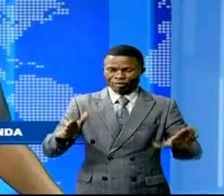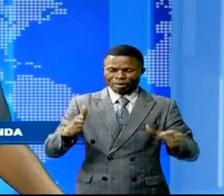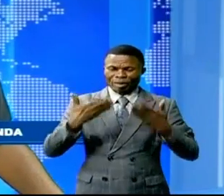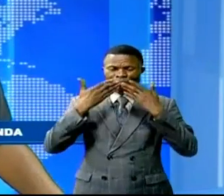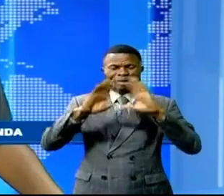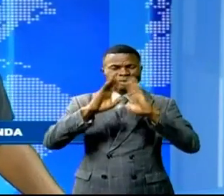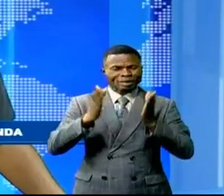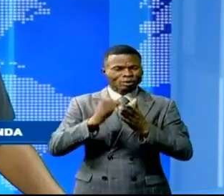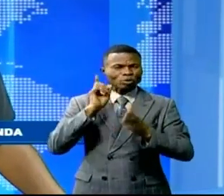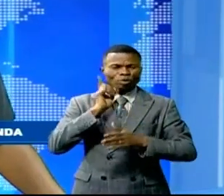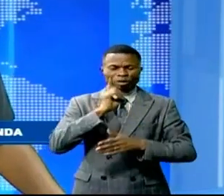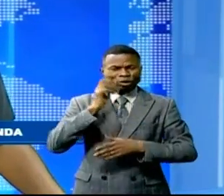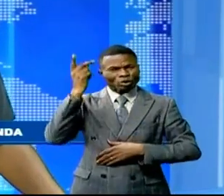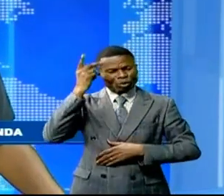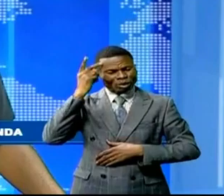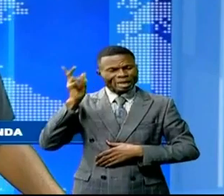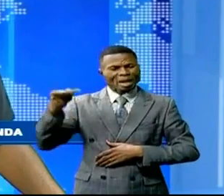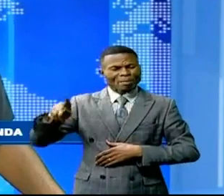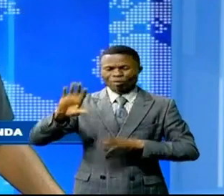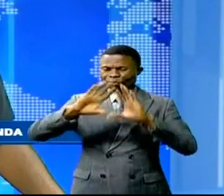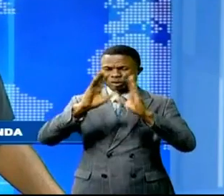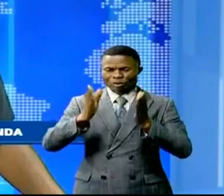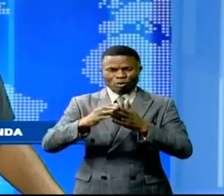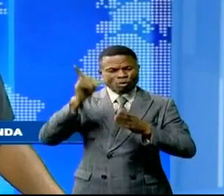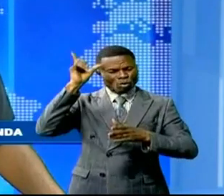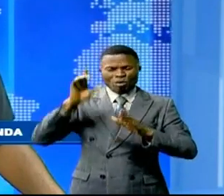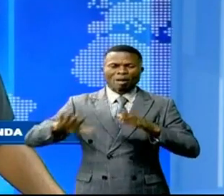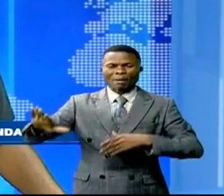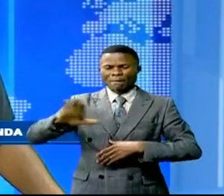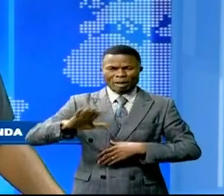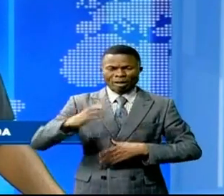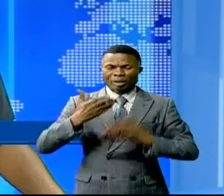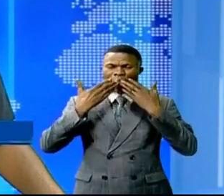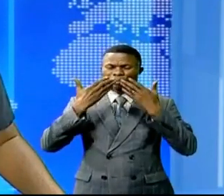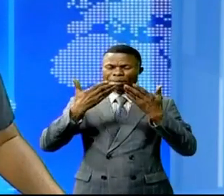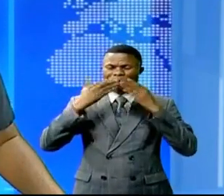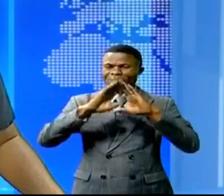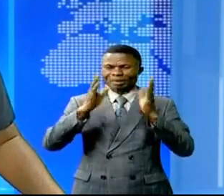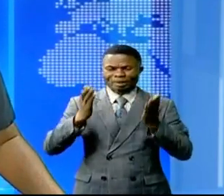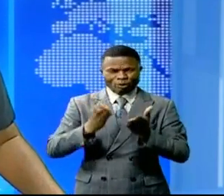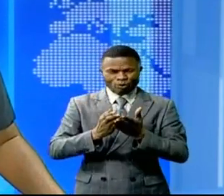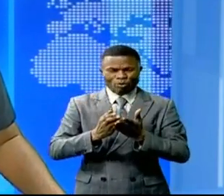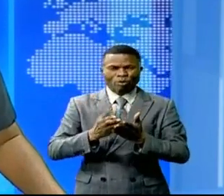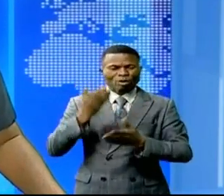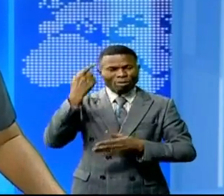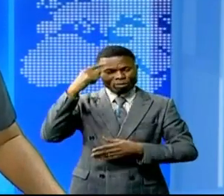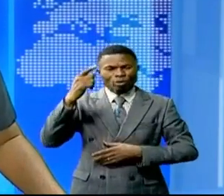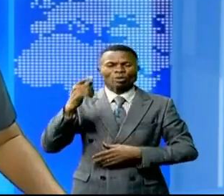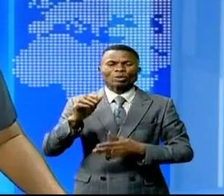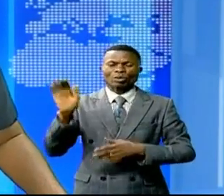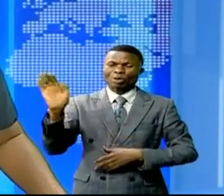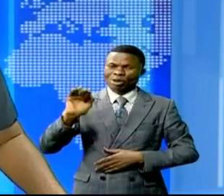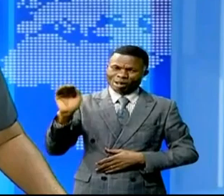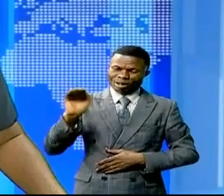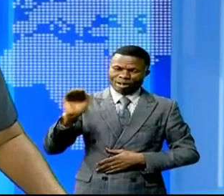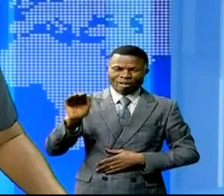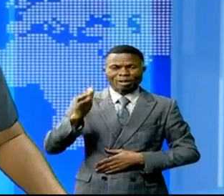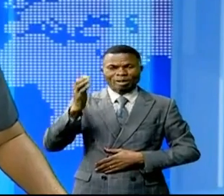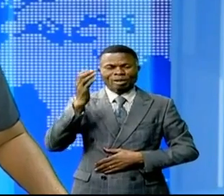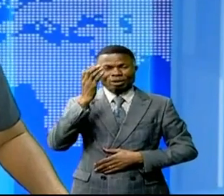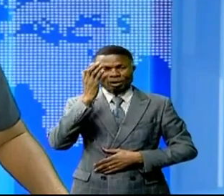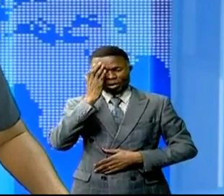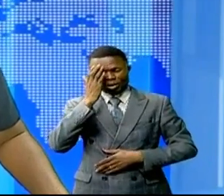Mesdames et messieurs, merci de votre sympathique attention. Anita Lomba va me remplacer sur ce même plateau pour